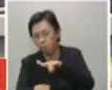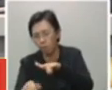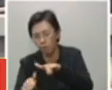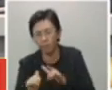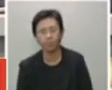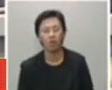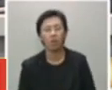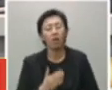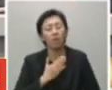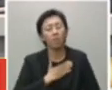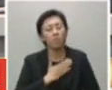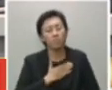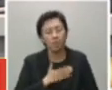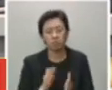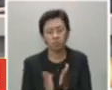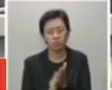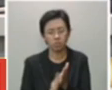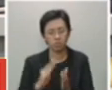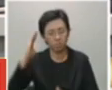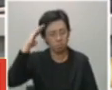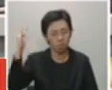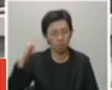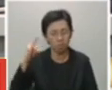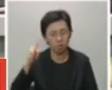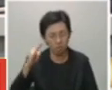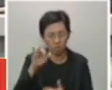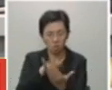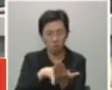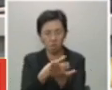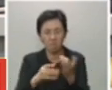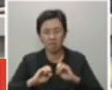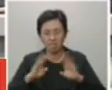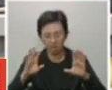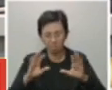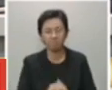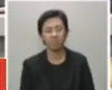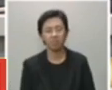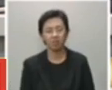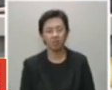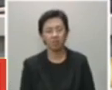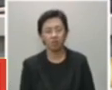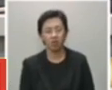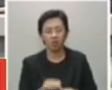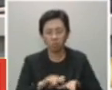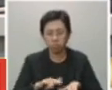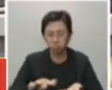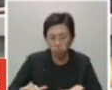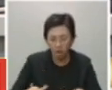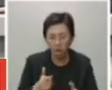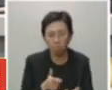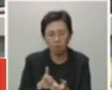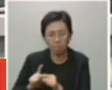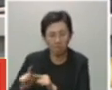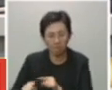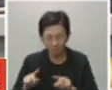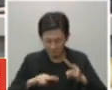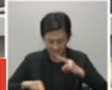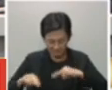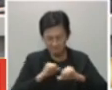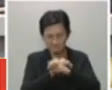นชมกองทัพอากาศนะครับเขากำหนดมาตรการในการรักษาอาวุธสงครามของกองทัพอย่างมีประสิทธิภ